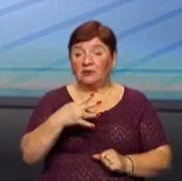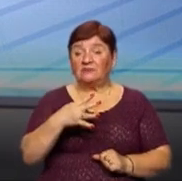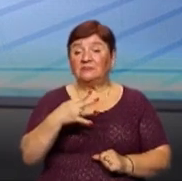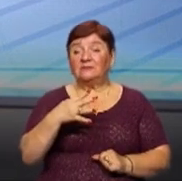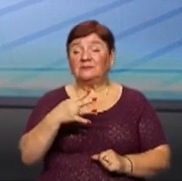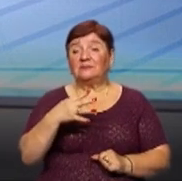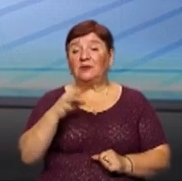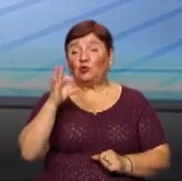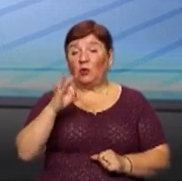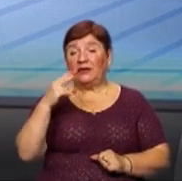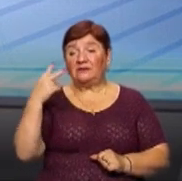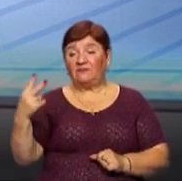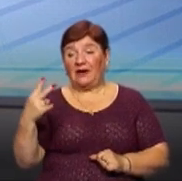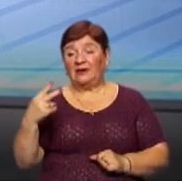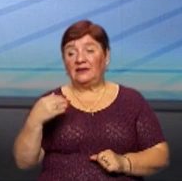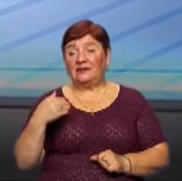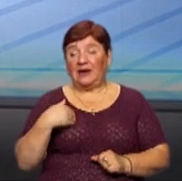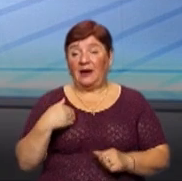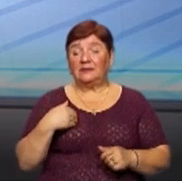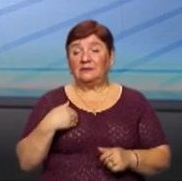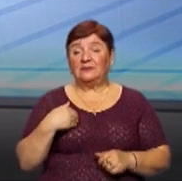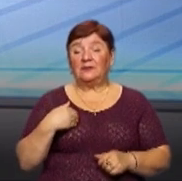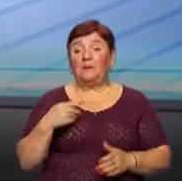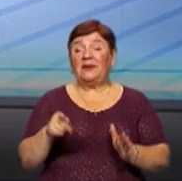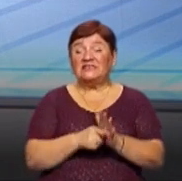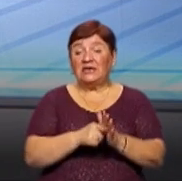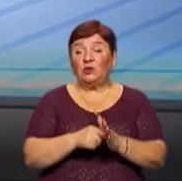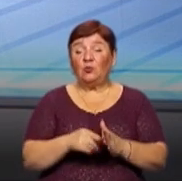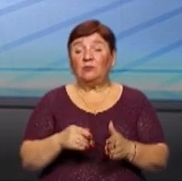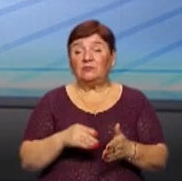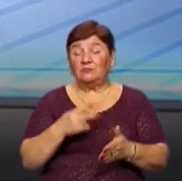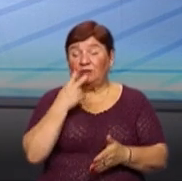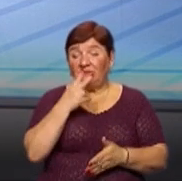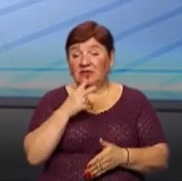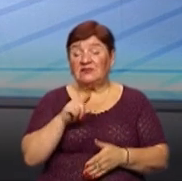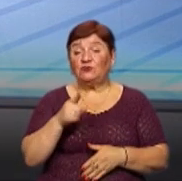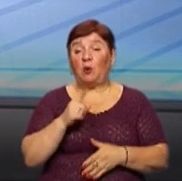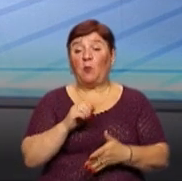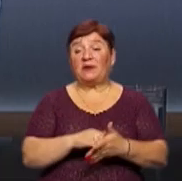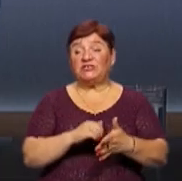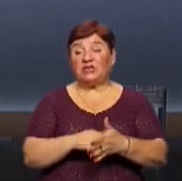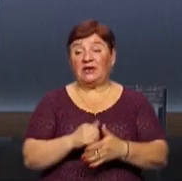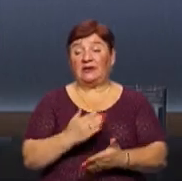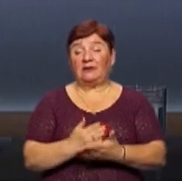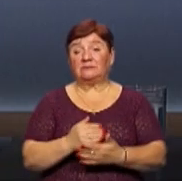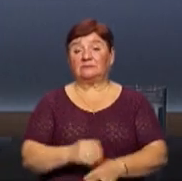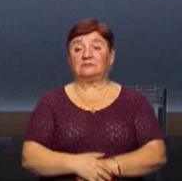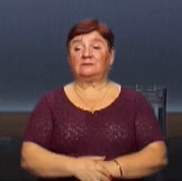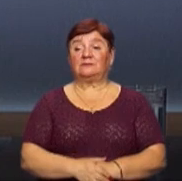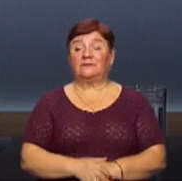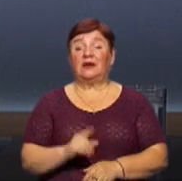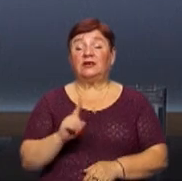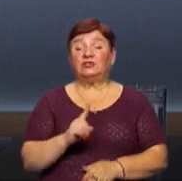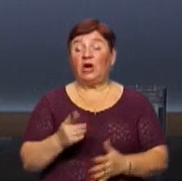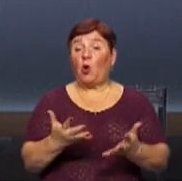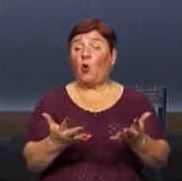61-40-02. Це приймальна. І я вас кореную, піднімуть вашу пенсійну справу, обов'язково переглянуть, в чому є причина. Я думаю, що